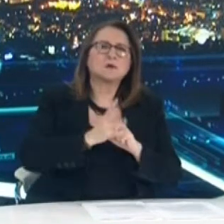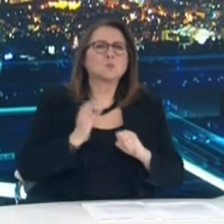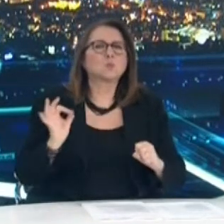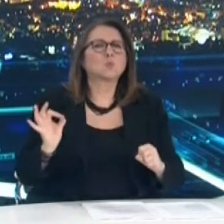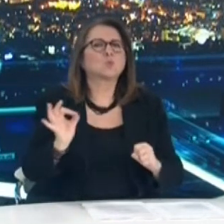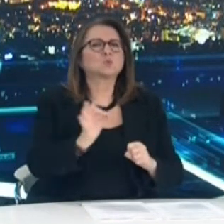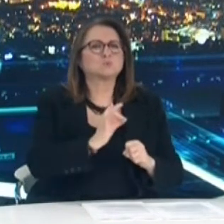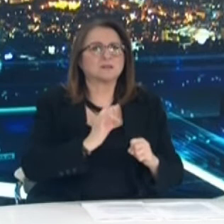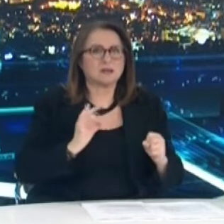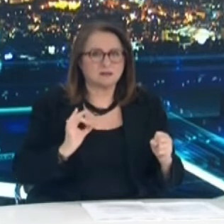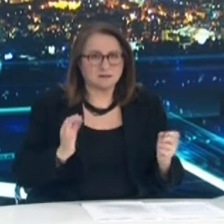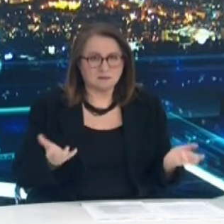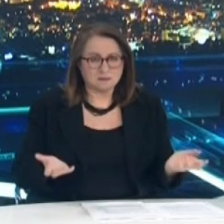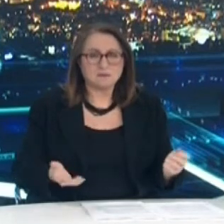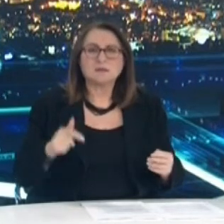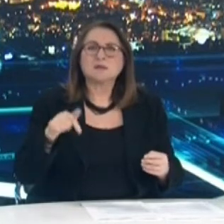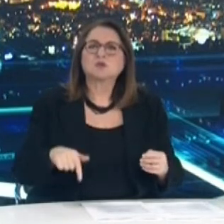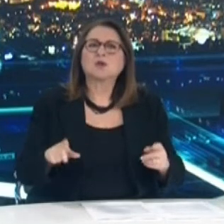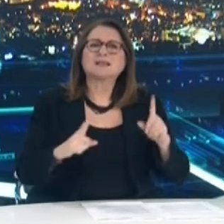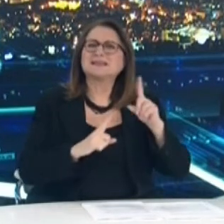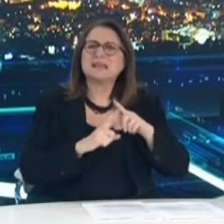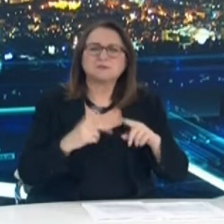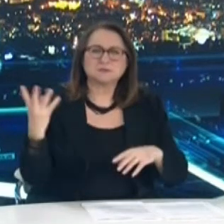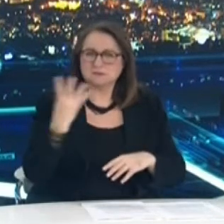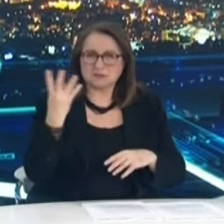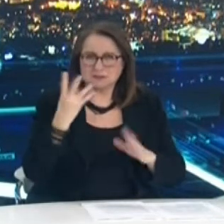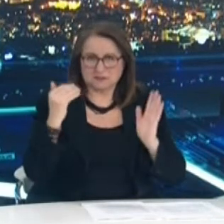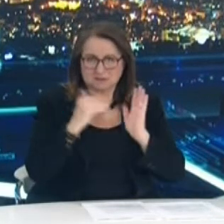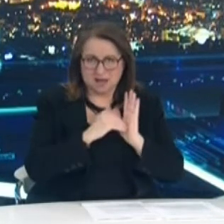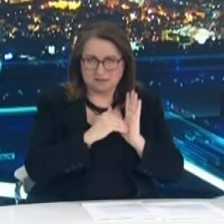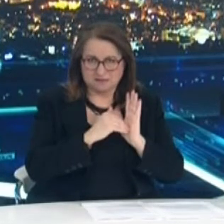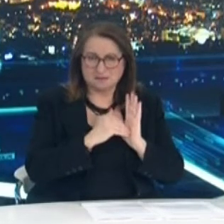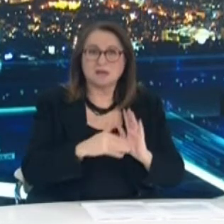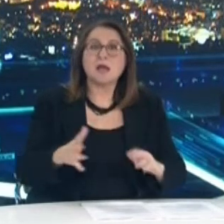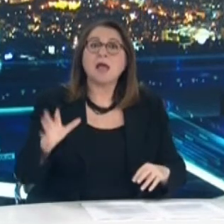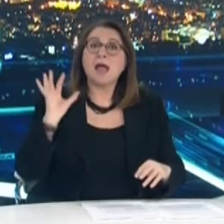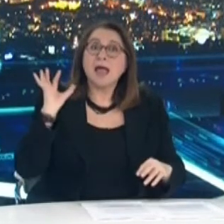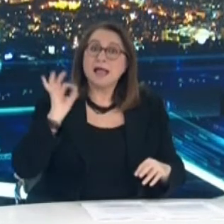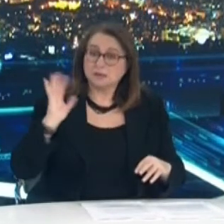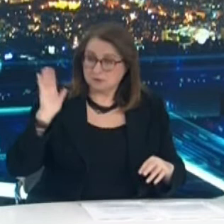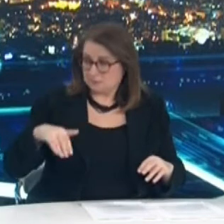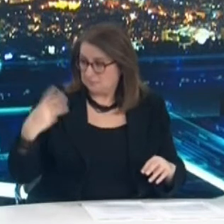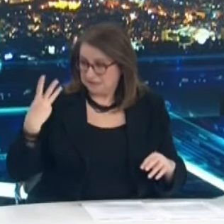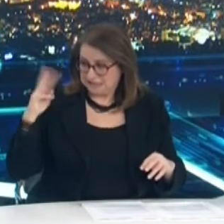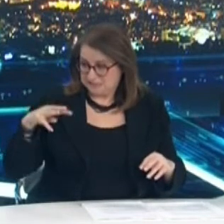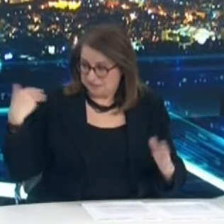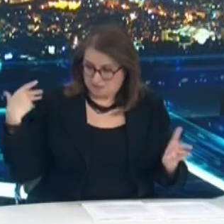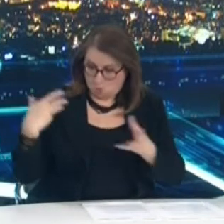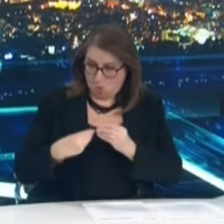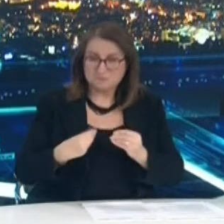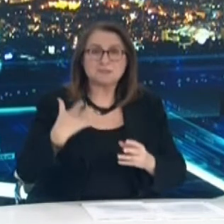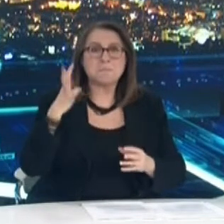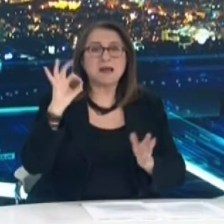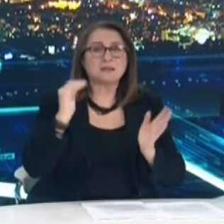μέσο όρο ξεπέρασαν τις 44.000, με περισσότερο από 50.000 τεστ να διενεργούνται το τελευταίο τρίμηνο. Ο